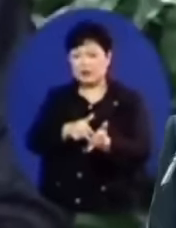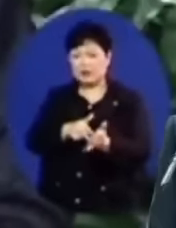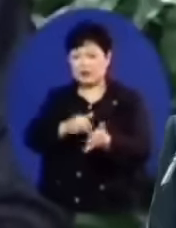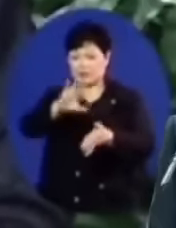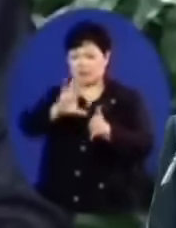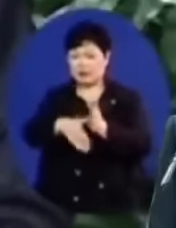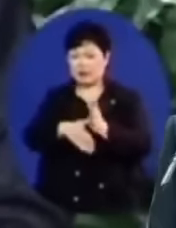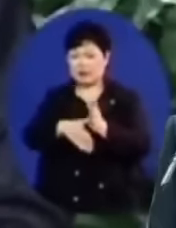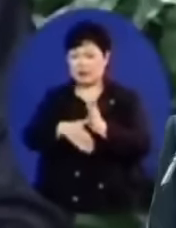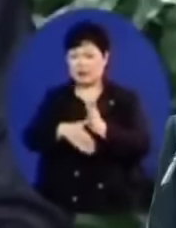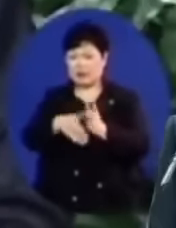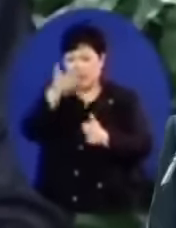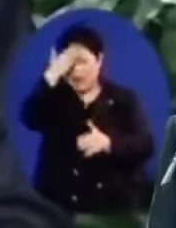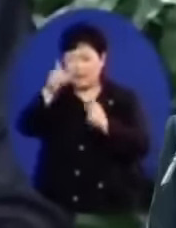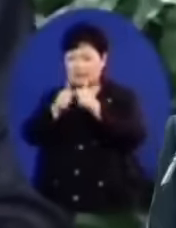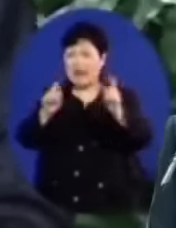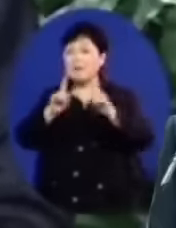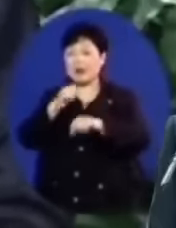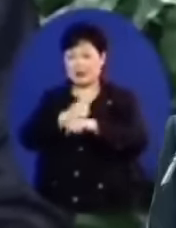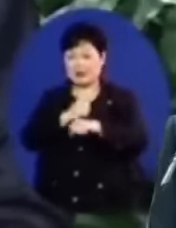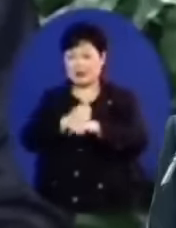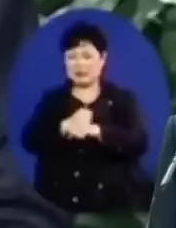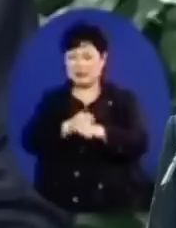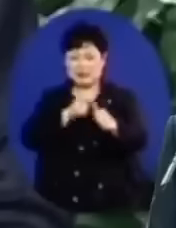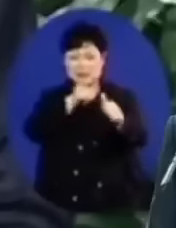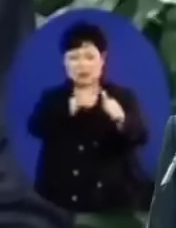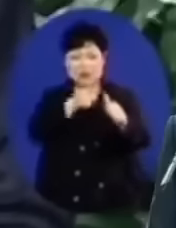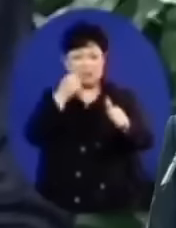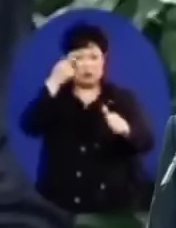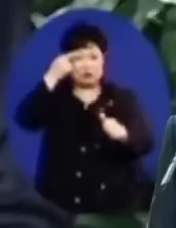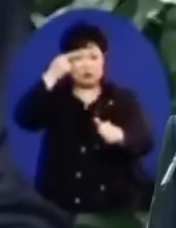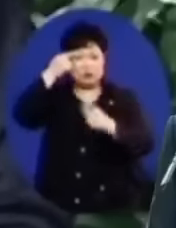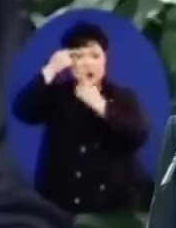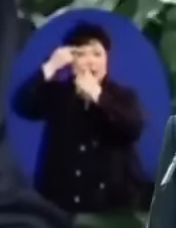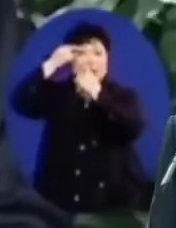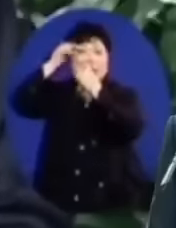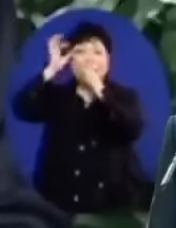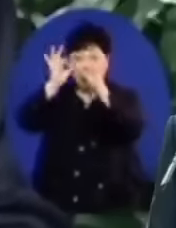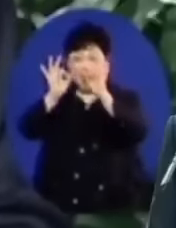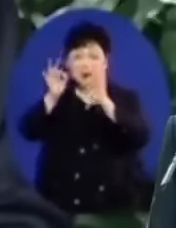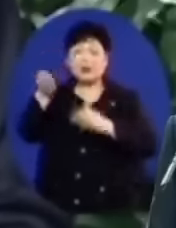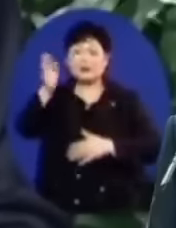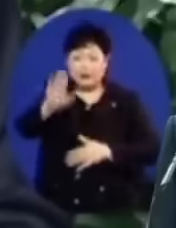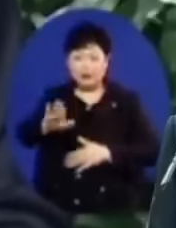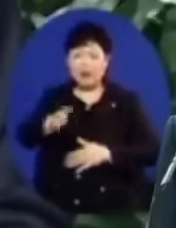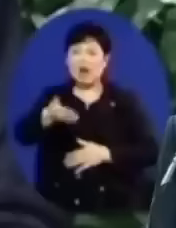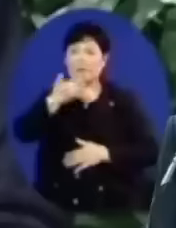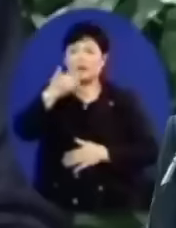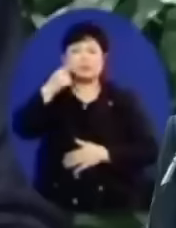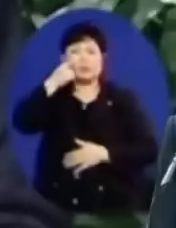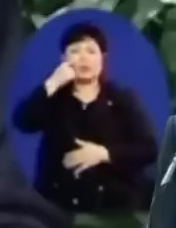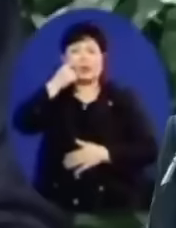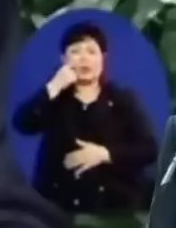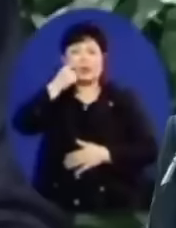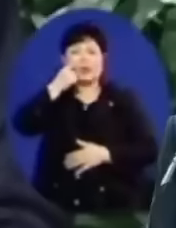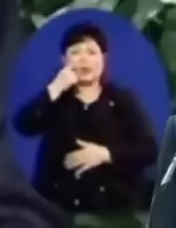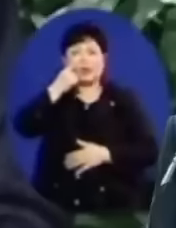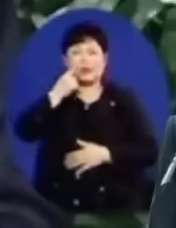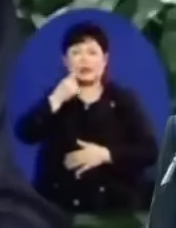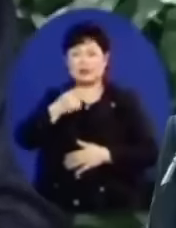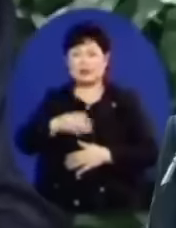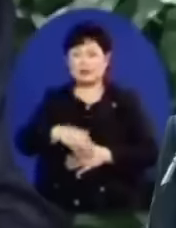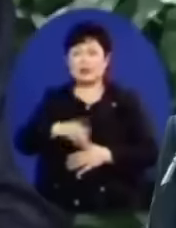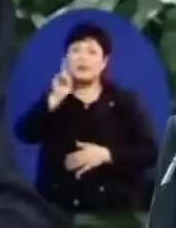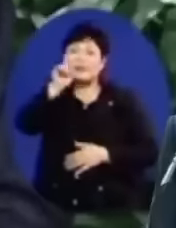그때 엘리사가 말하기를 네가 눈으로 그것을 보기는 보지만은 먹지는 못하리라. 뭐냐면